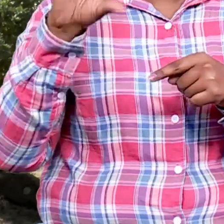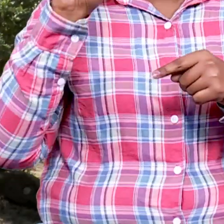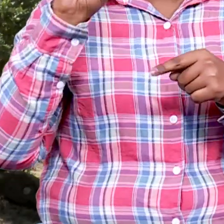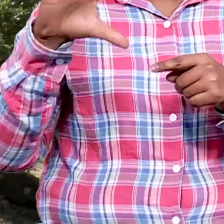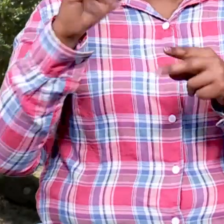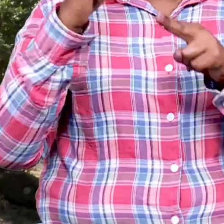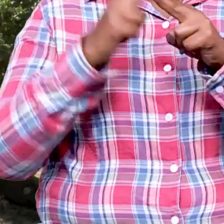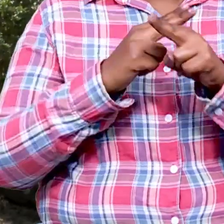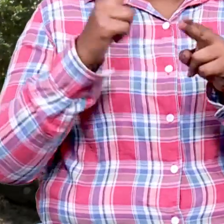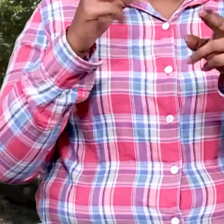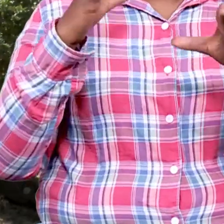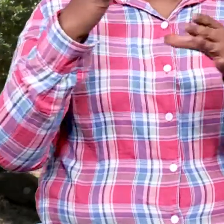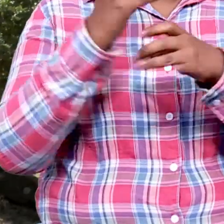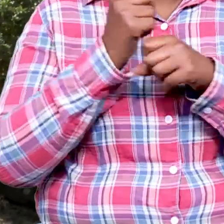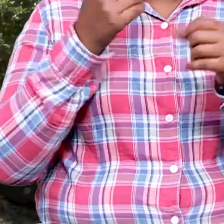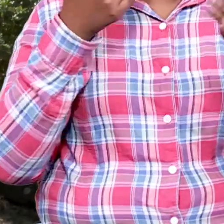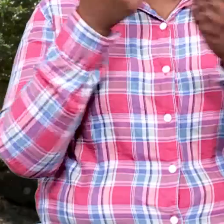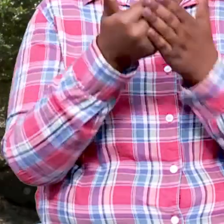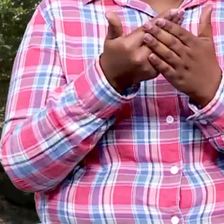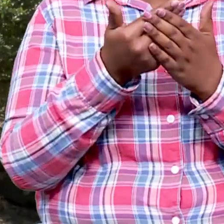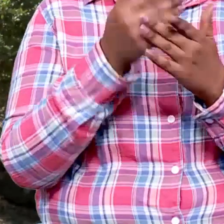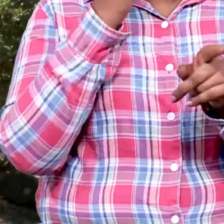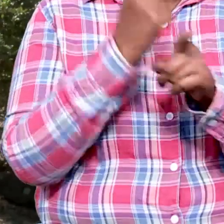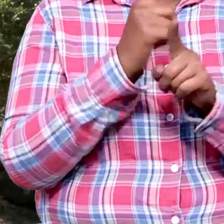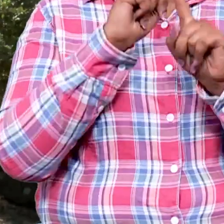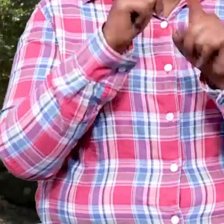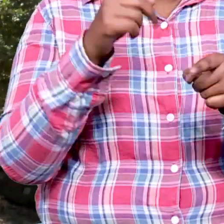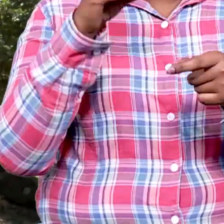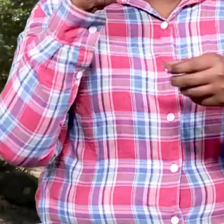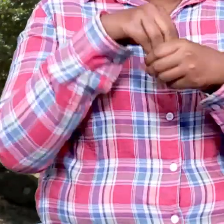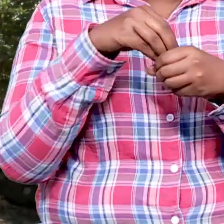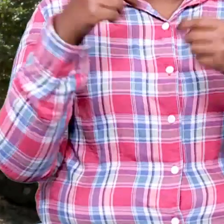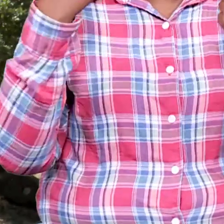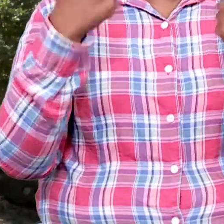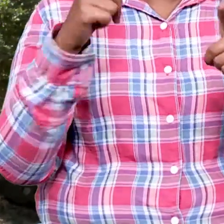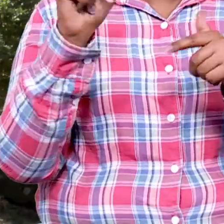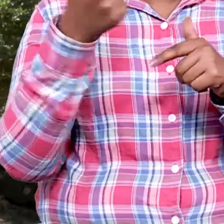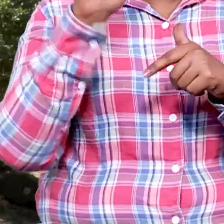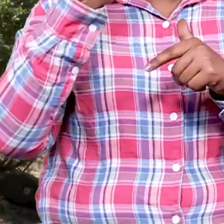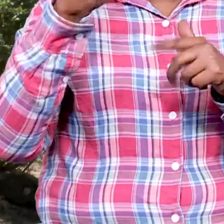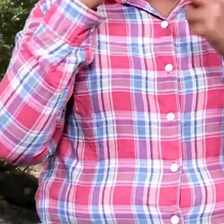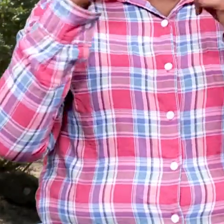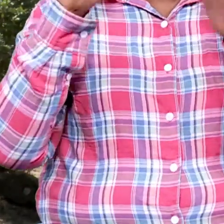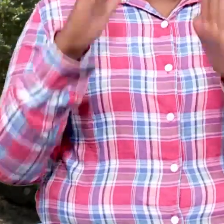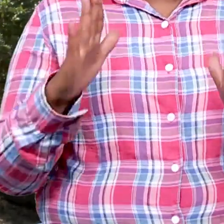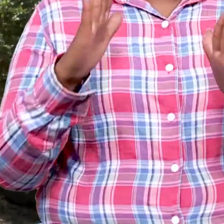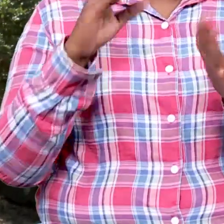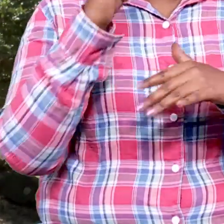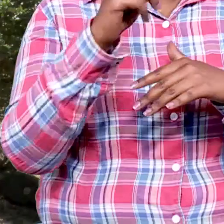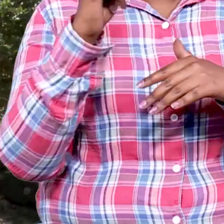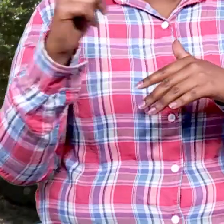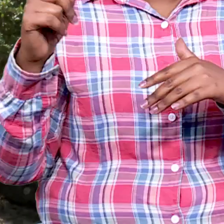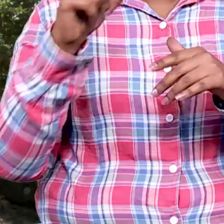ያላችሁትን በ7575 አጭር የጽሁፍ መቀበያ መስመራችን ላይ አድርሳችሁናል። በትክክል ከመለሳችሁት መካከል እድለኛ ያልሆናችሁ 3